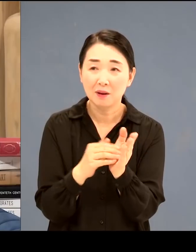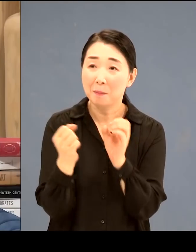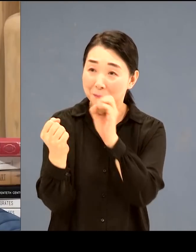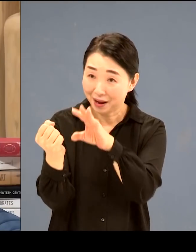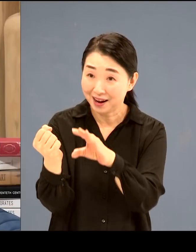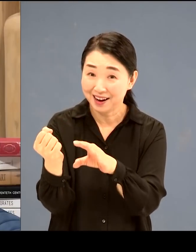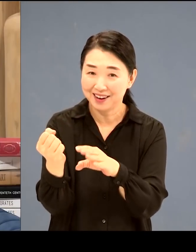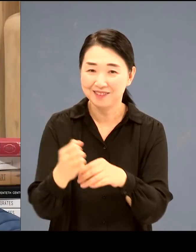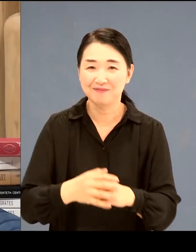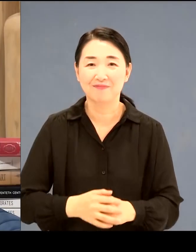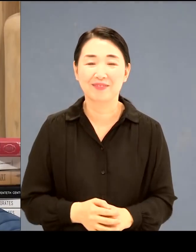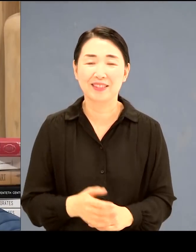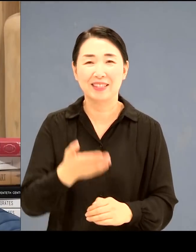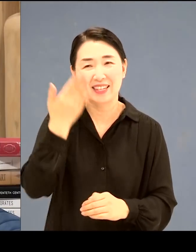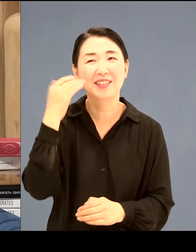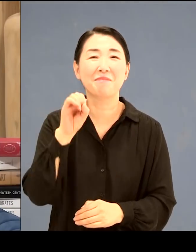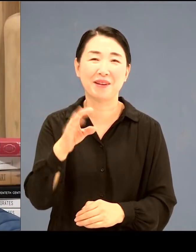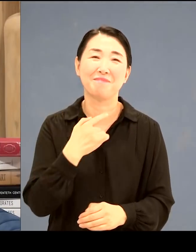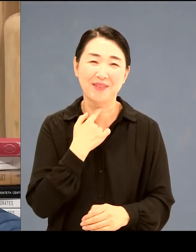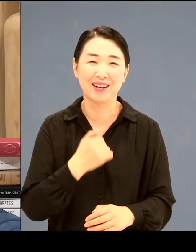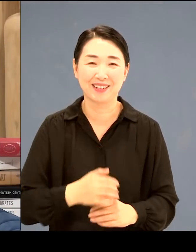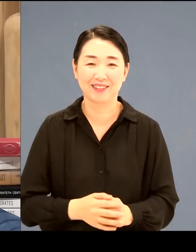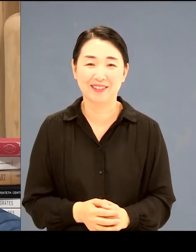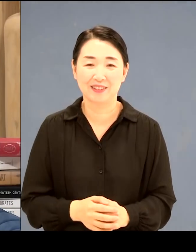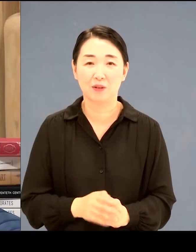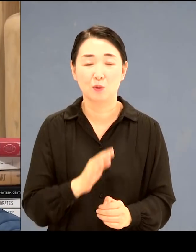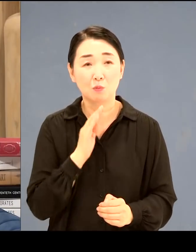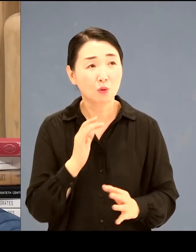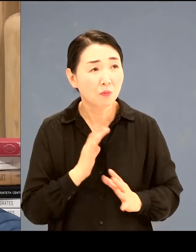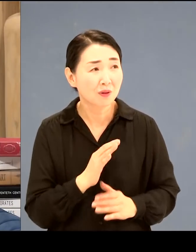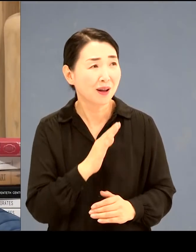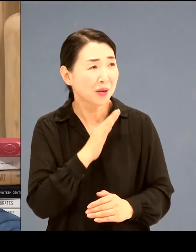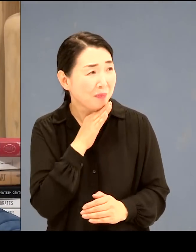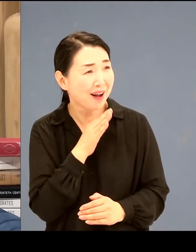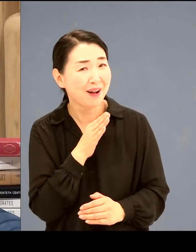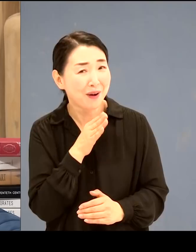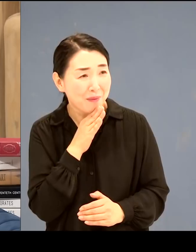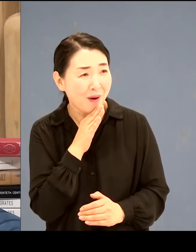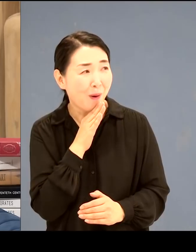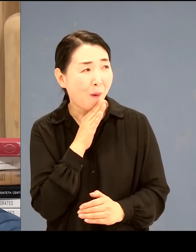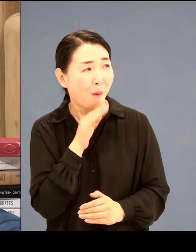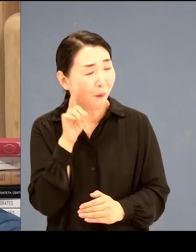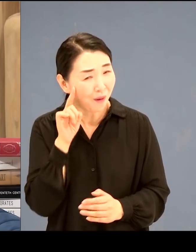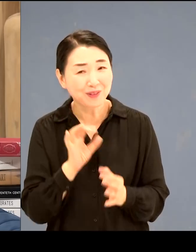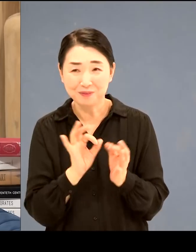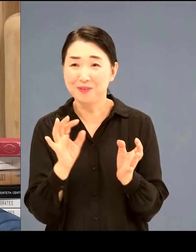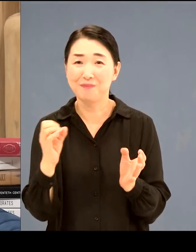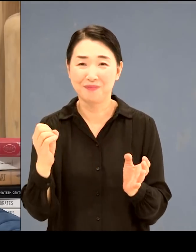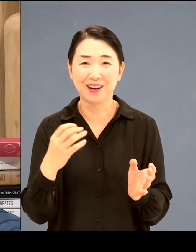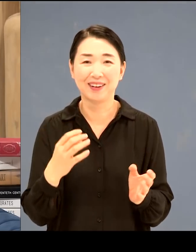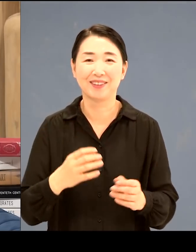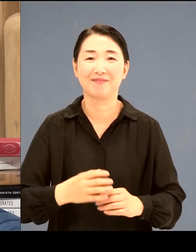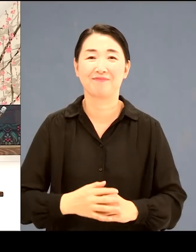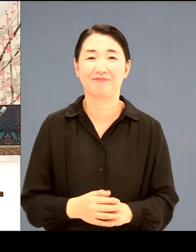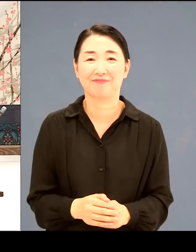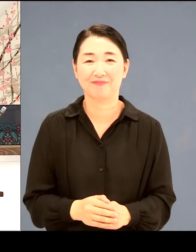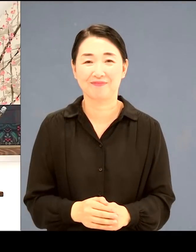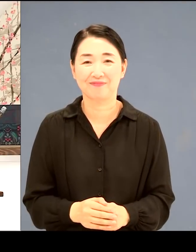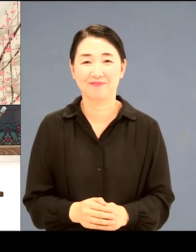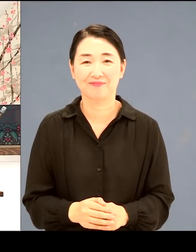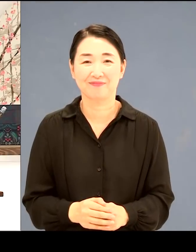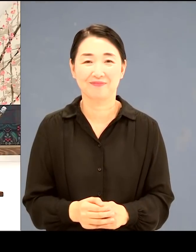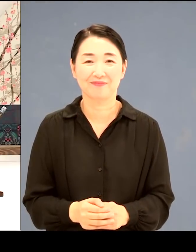말씀하셨나요? 네, 제가 예전에 얘기한 적이 있는데 네. 너무 놀라면서 정말 이렇게 어. 예,